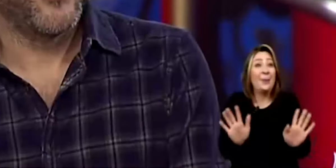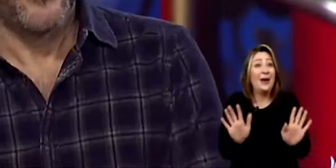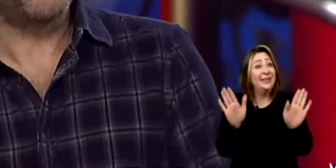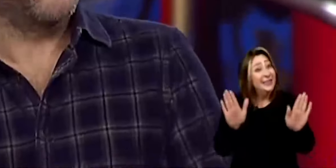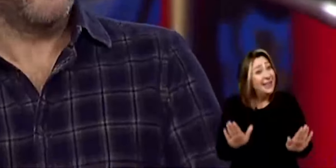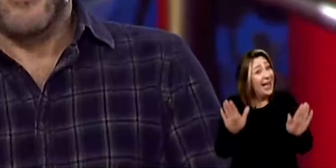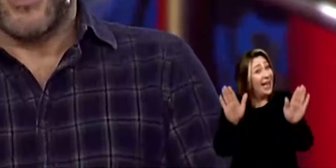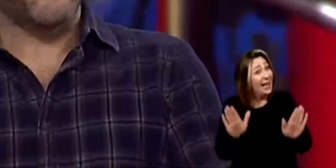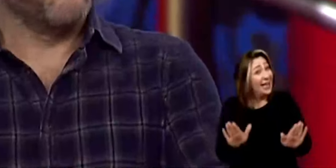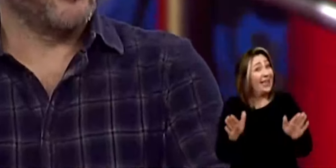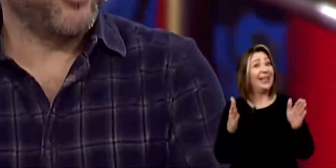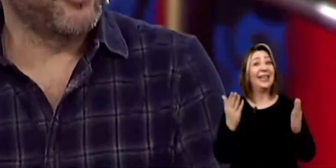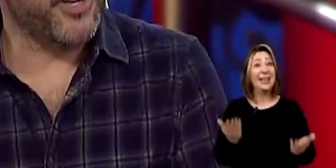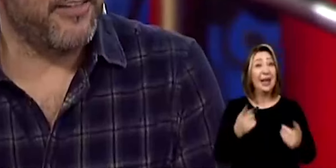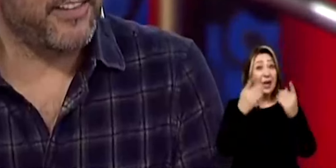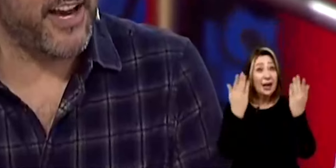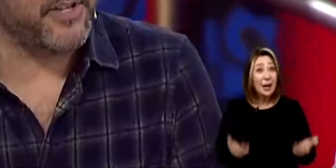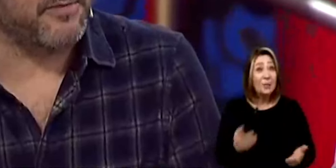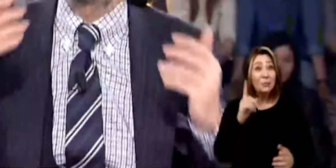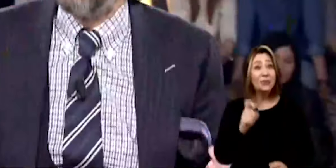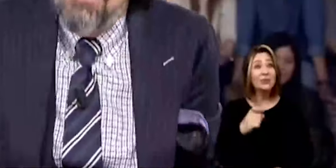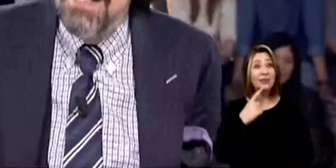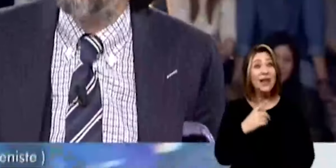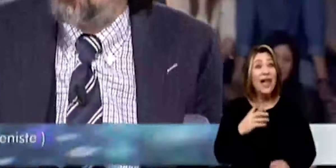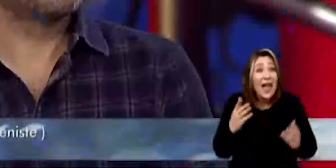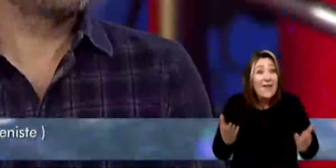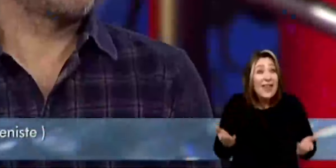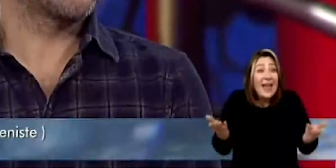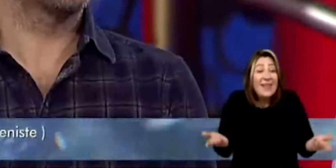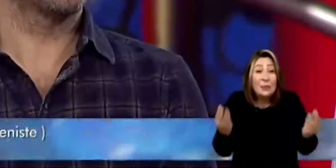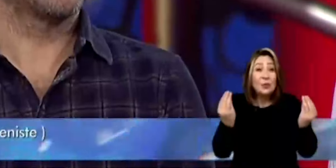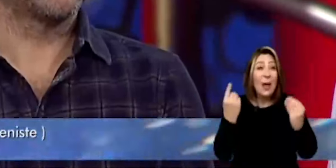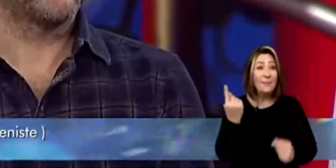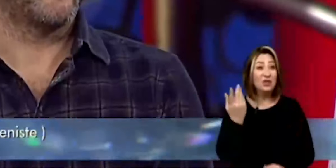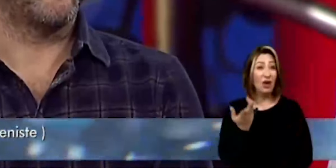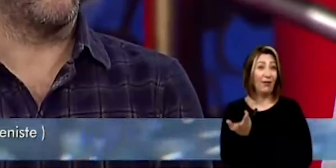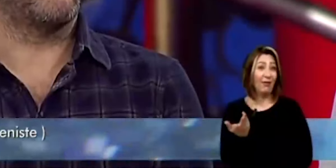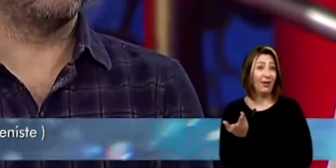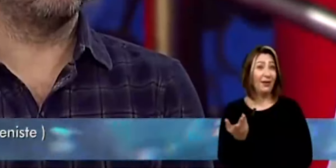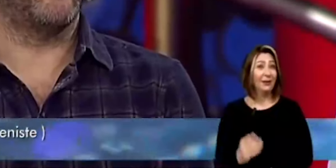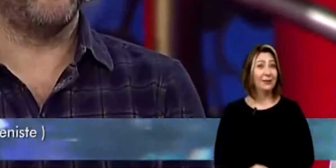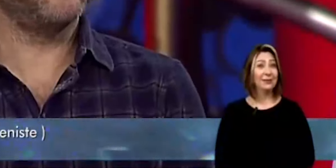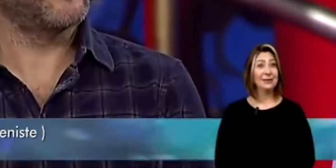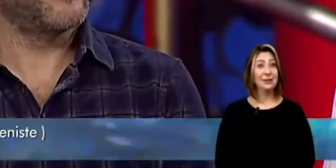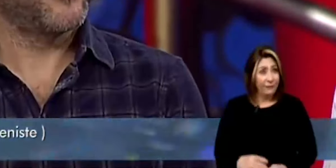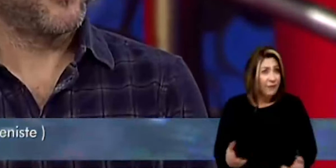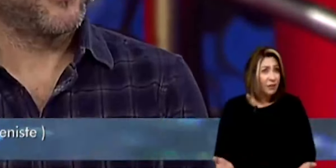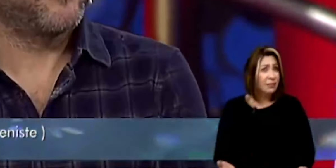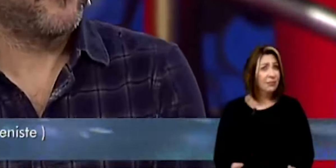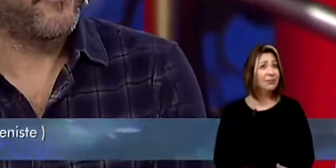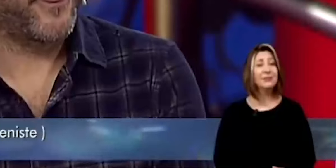Bağırma. Niçin bağırıyorsun? Evet diye. Sanki kabul ediyor musun? Hayır, evet dermiş gibi diyorum. Evet ya, bu kadar güzel bir şey mi? Evet.